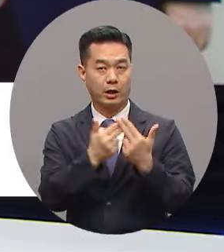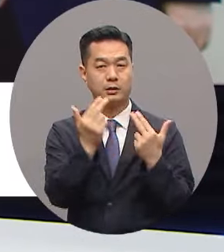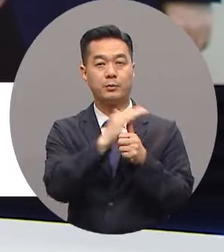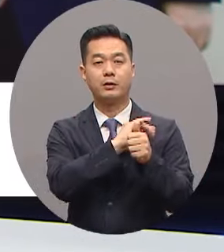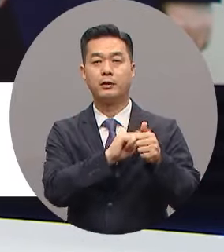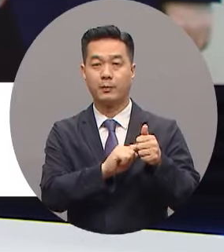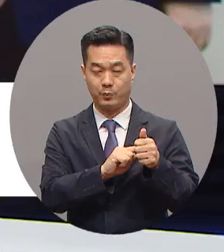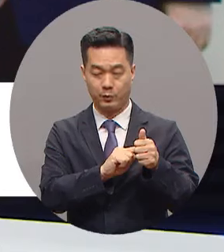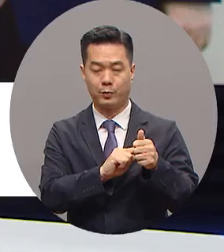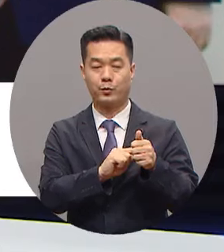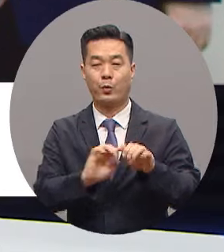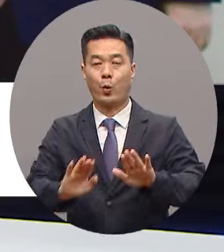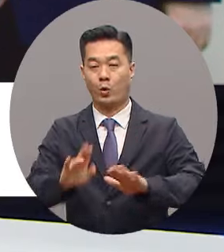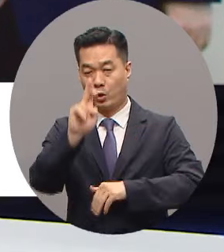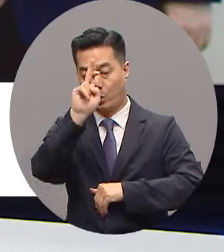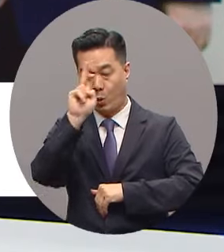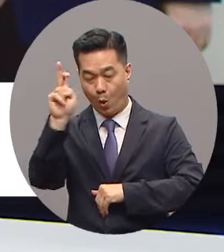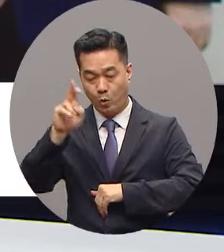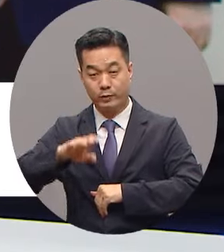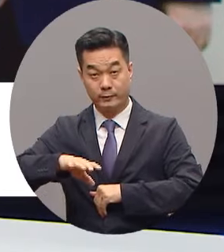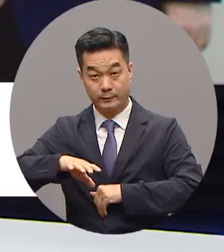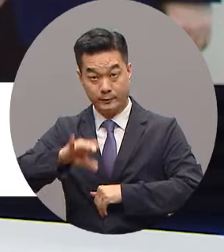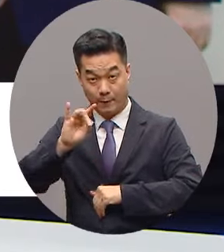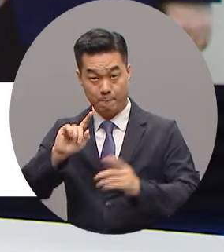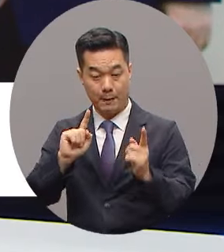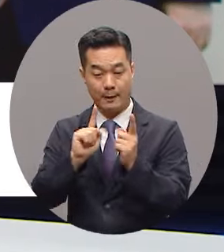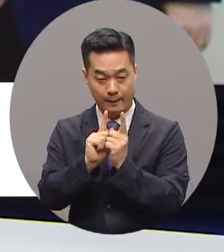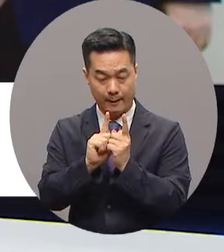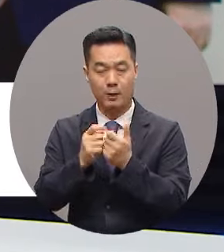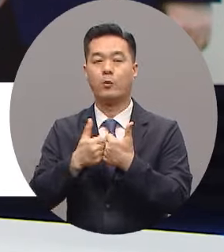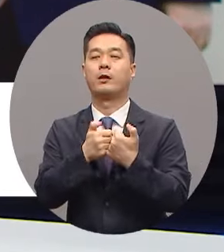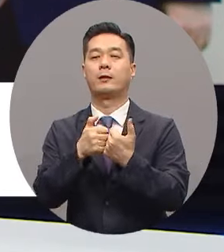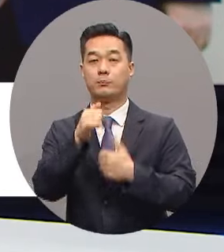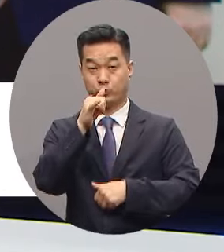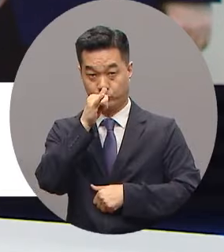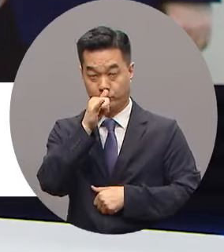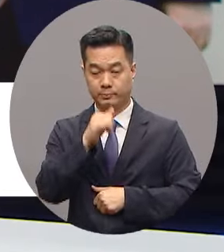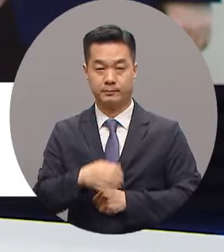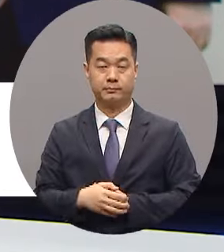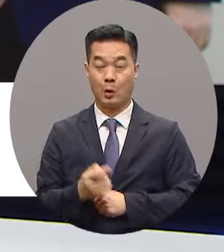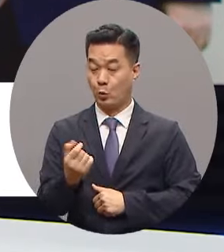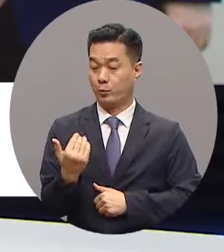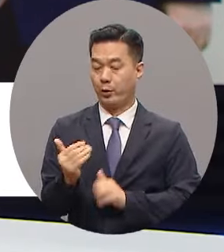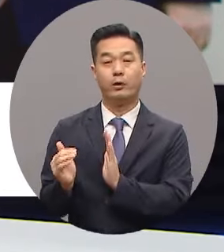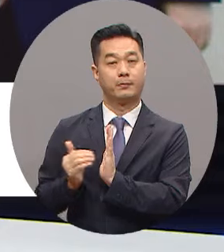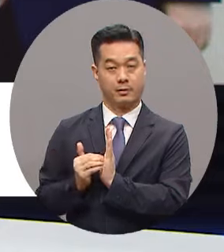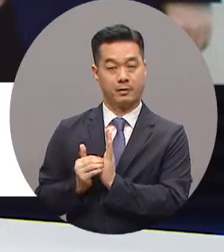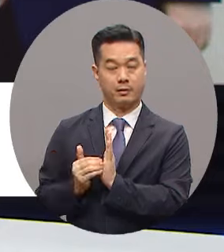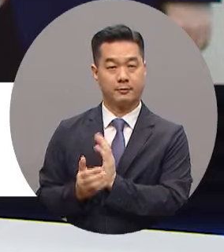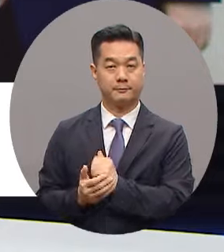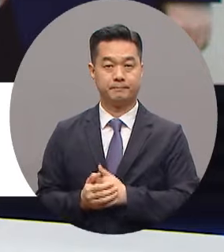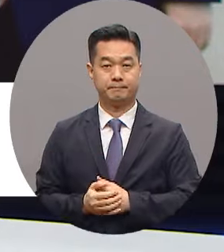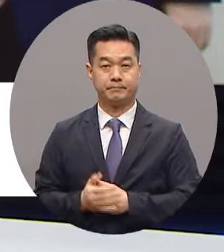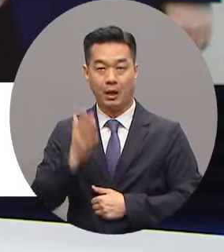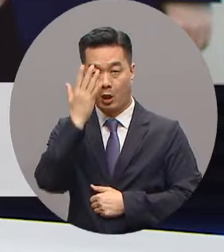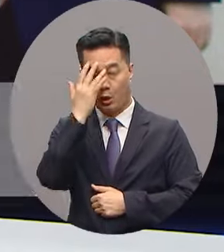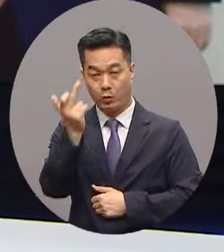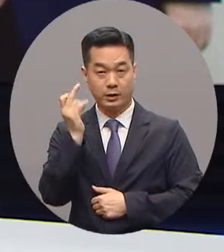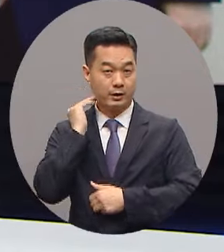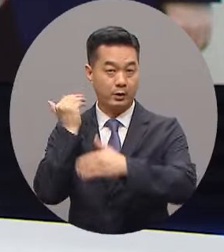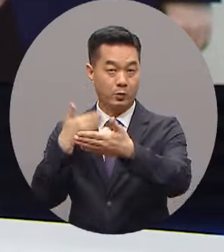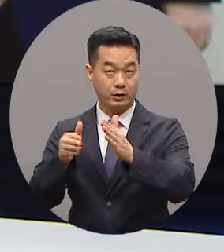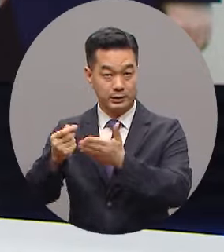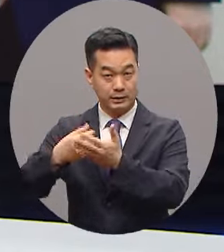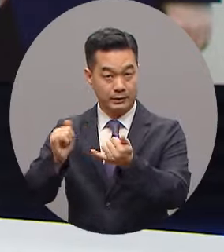더불어민주당 대표가 오늘 오후 첫 영수 회담을 가졌습니다 회담은 조금 전 끝이났습니다 융산 대통령실에 다가